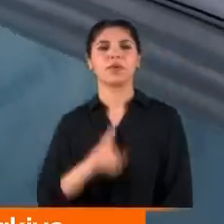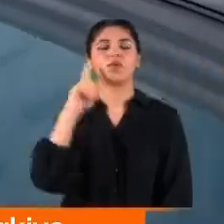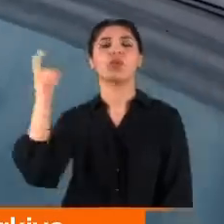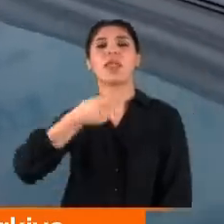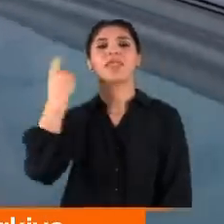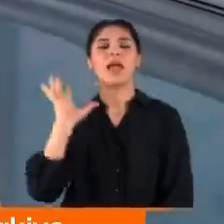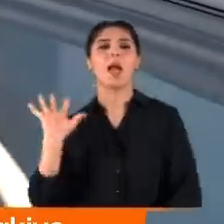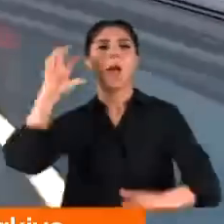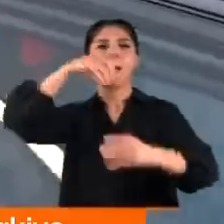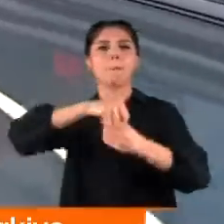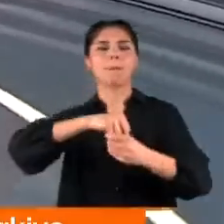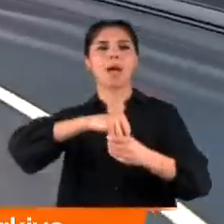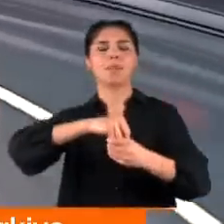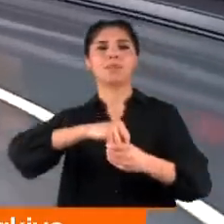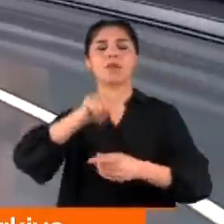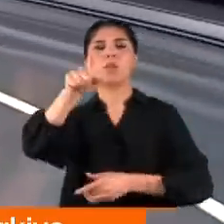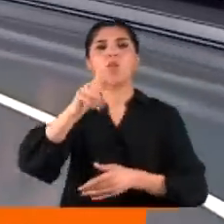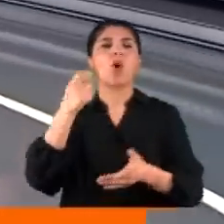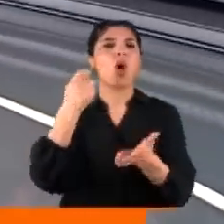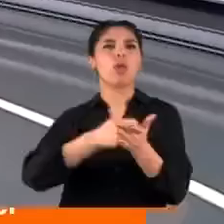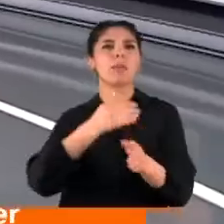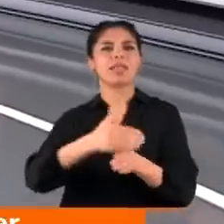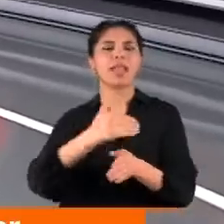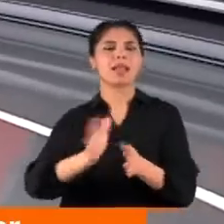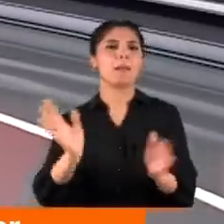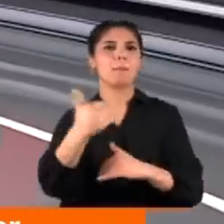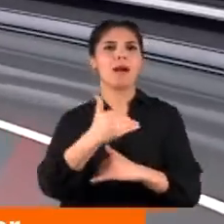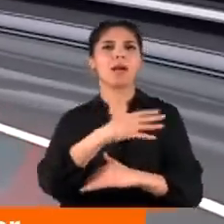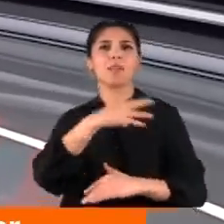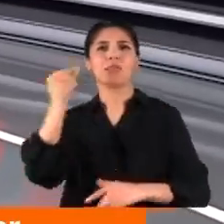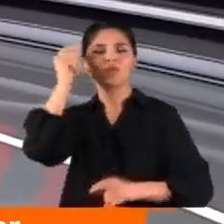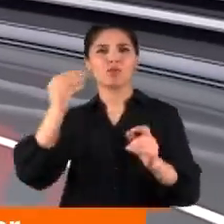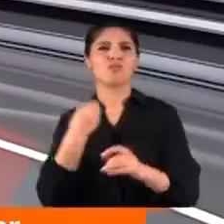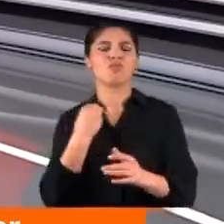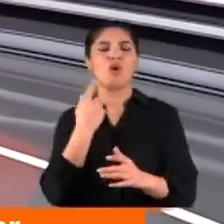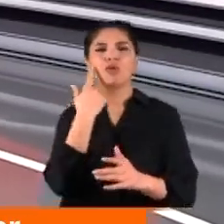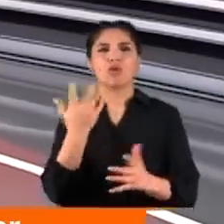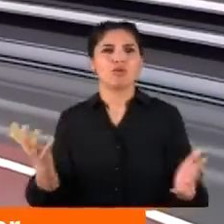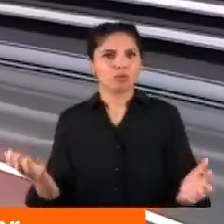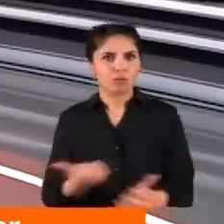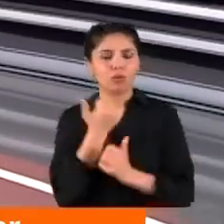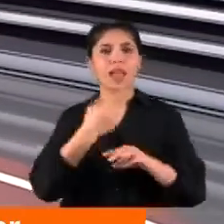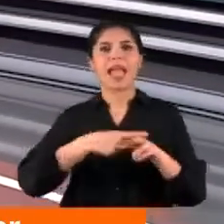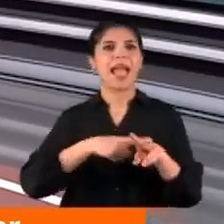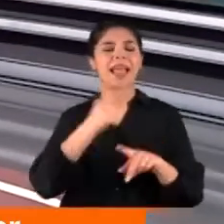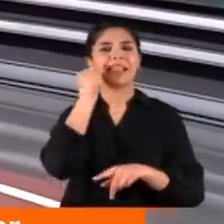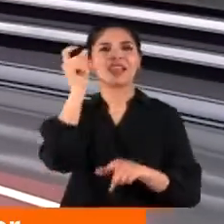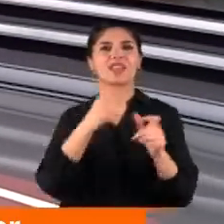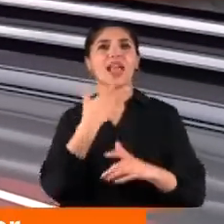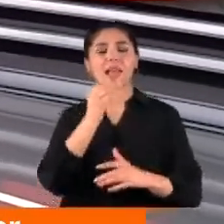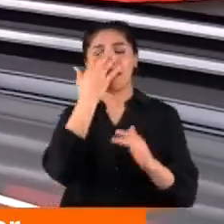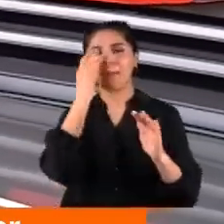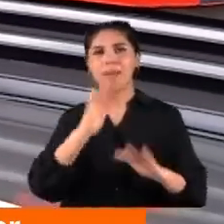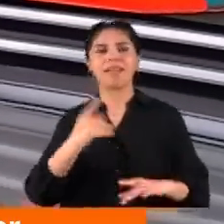Cumhuriyet tarihinin en kapsamlı yapılandırma paketi milyonları borç yükünden kurtarırken EYT ile emeklilik bekleyenleri de ilaç olacak.